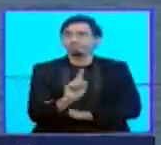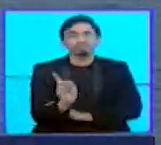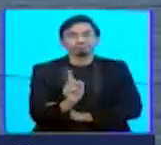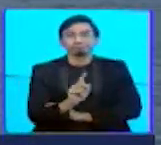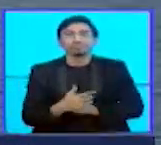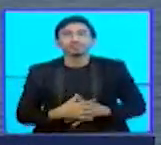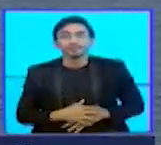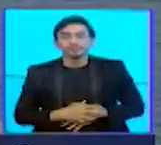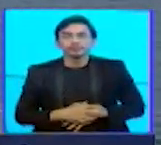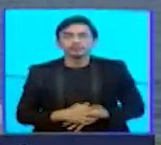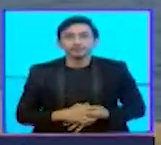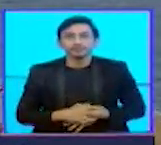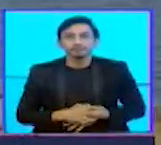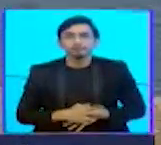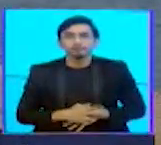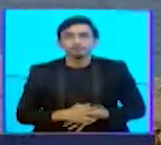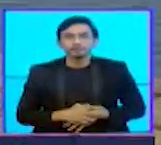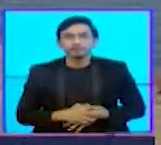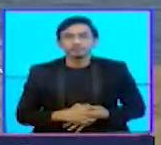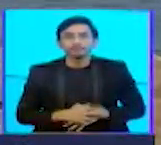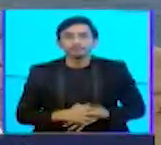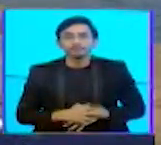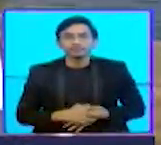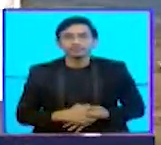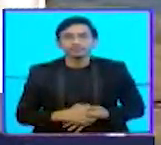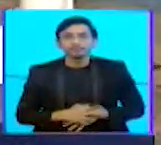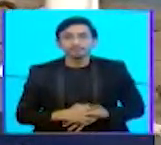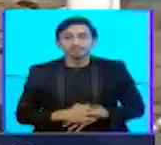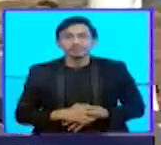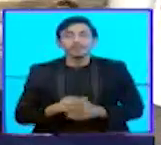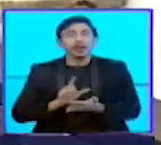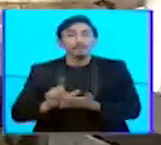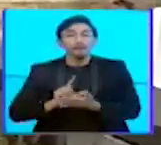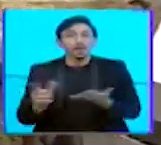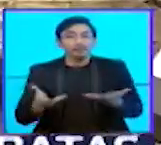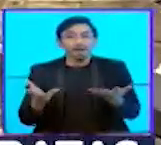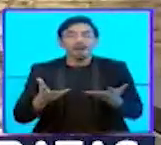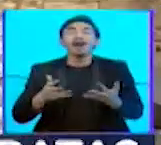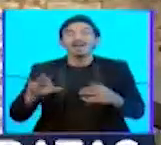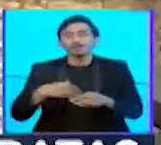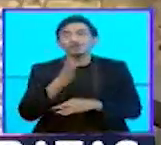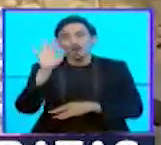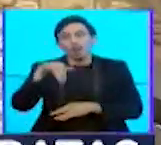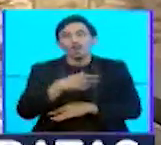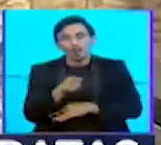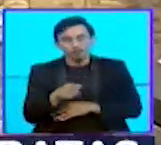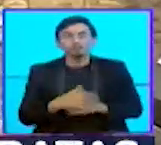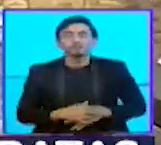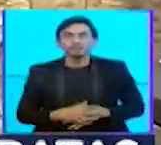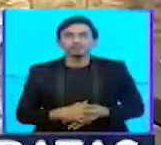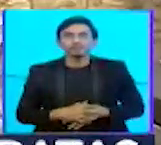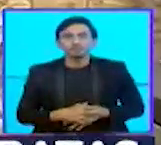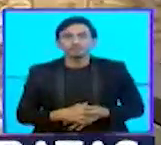Hai inilah situasi terkini tepat saya melaporkan tepatnya di Taman Impian Jaya Ancol ya memang saat ini sudah kembali dibuka untuk umum namun untuk